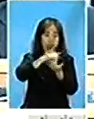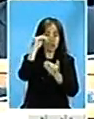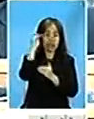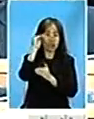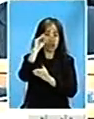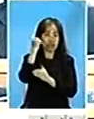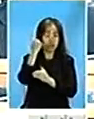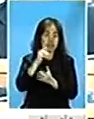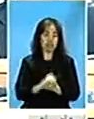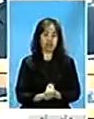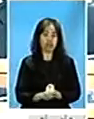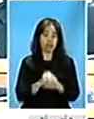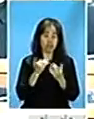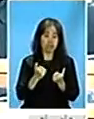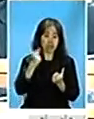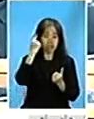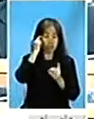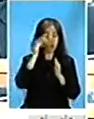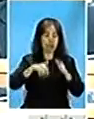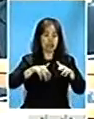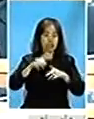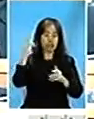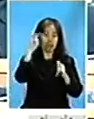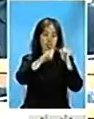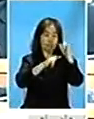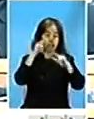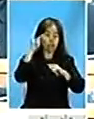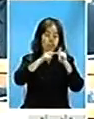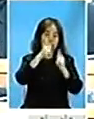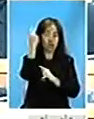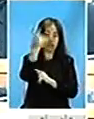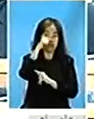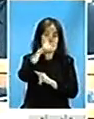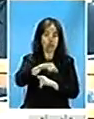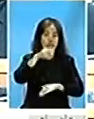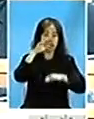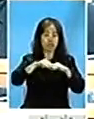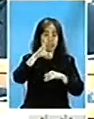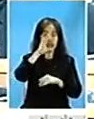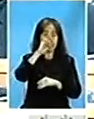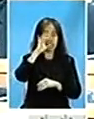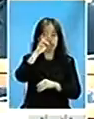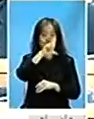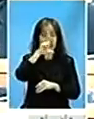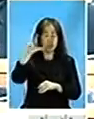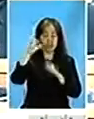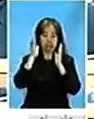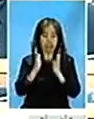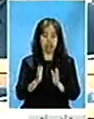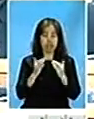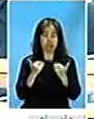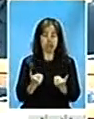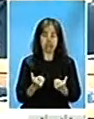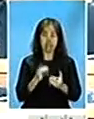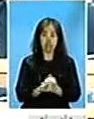เนี่ยท่านทราบไหมครับว่าพี่น้องประชาชนมาเที่ยวผ่านสนามบินเนี่ย58 ล้านคนแน่นอนในวันนี้เพราะ